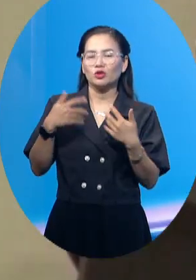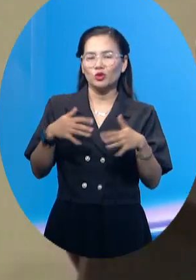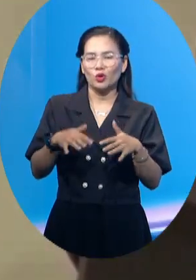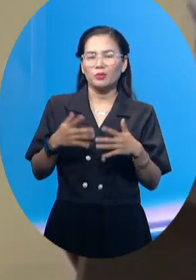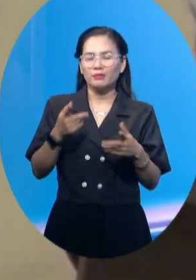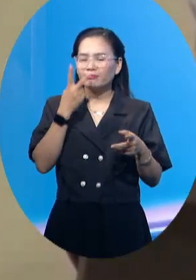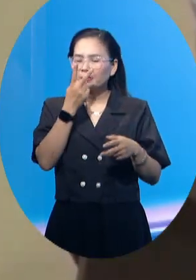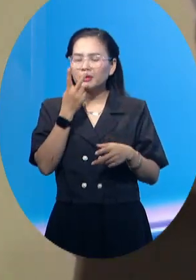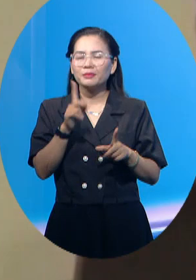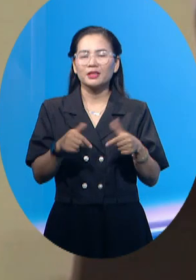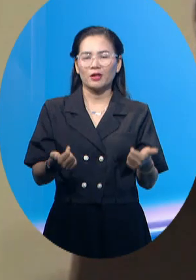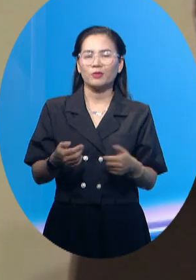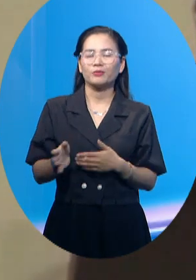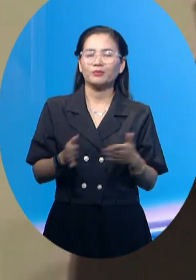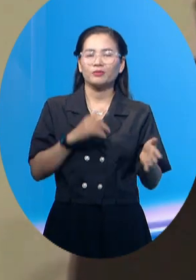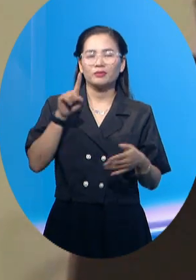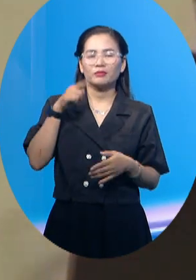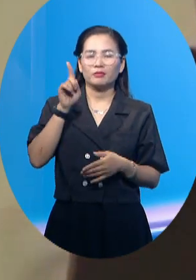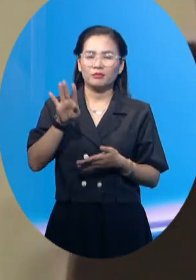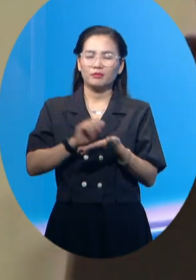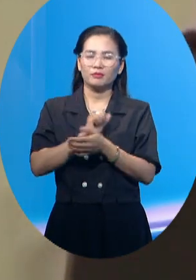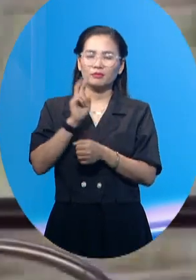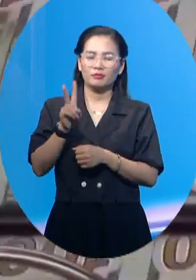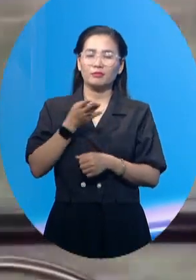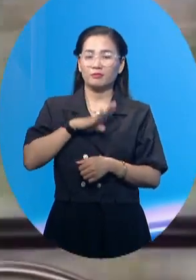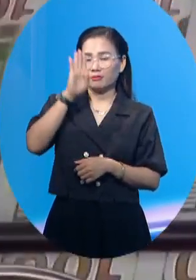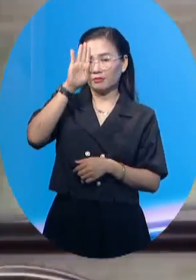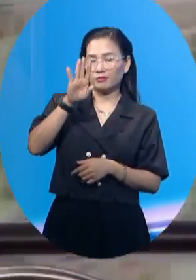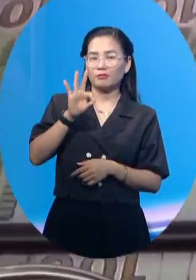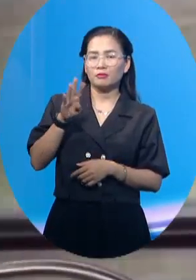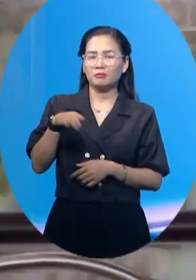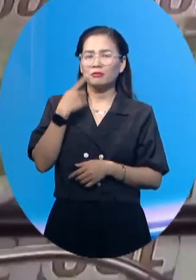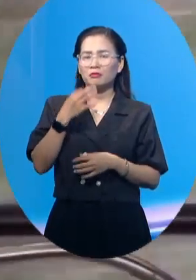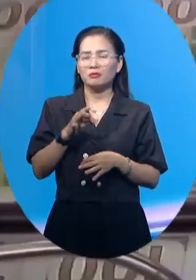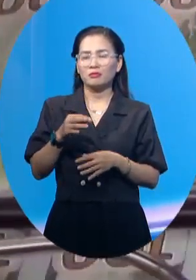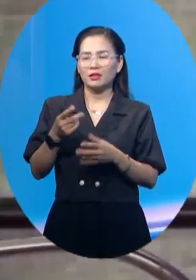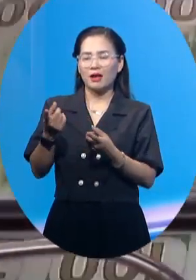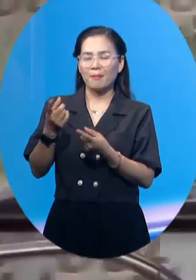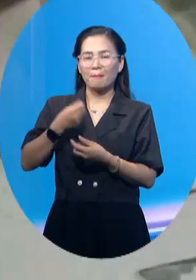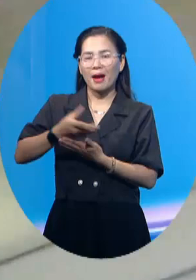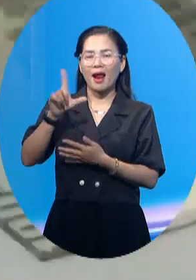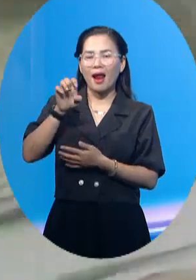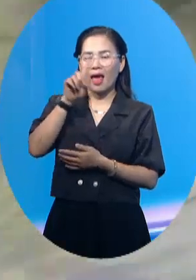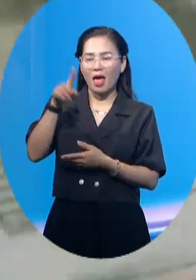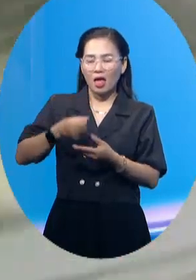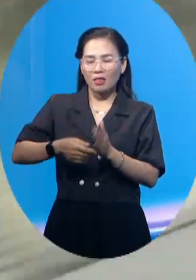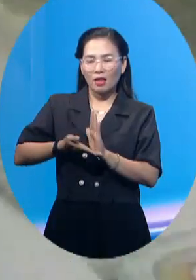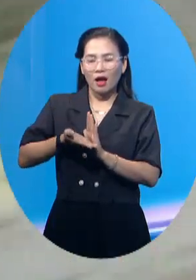được xem xét. Ngoài ra, hôm 14 tháng 12, Bộ trưởng Thương mại cho biết doanh số bán lẻ của Mỹ bất ngờ tăng trong tháng 11